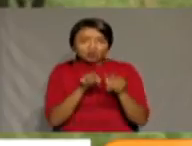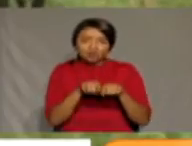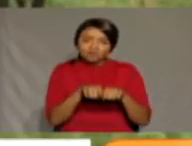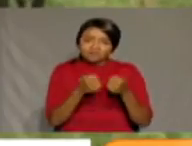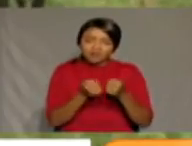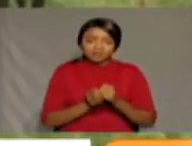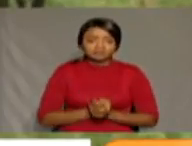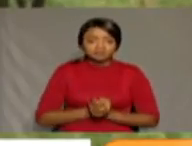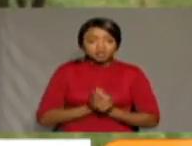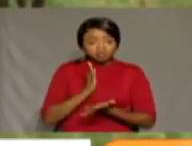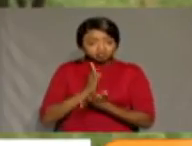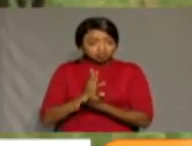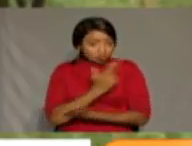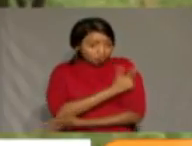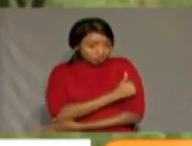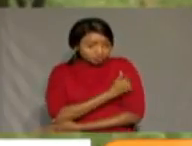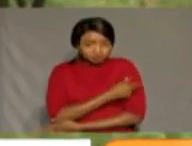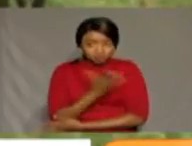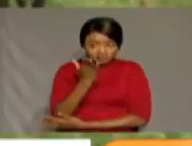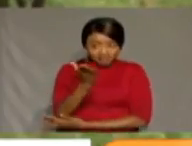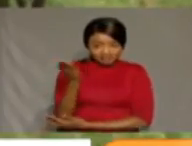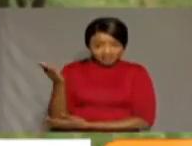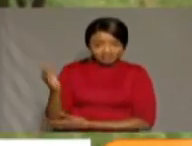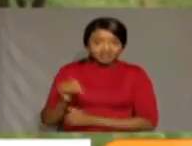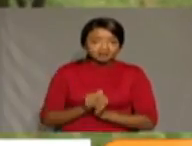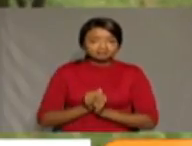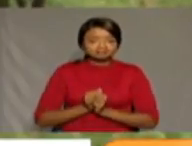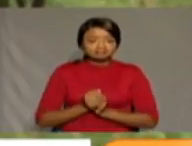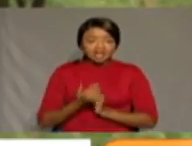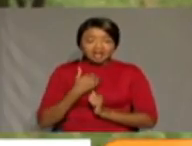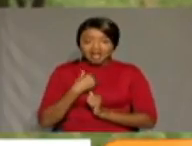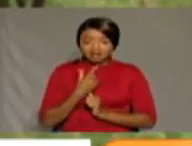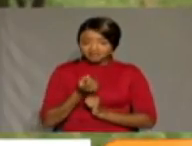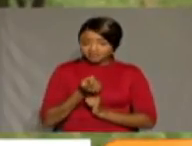in the hospitals and even the regional